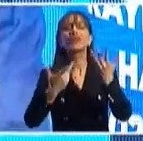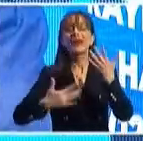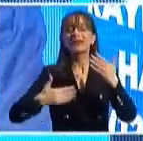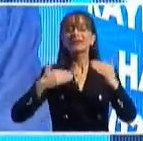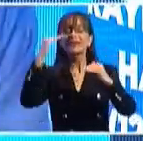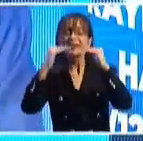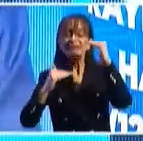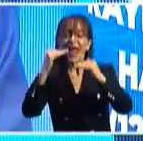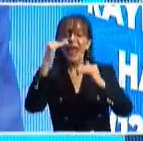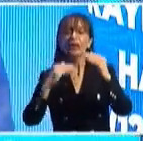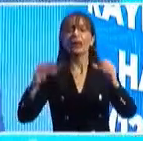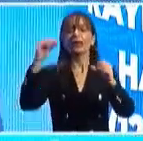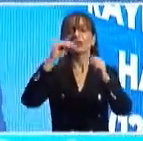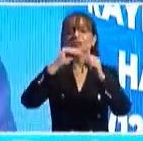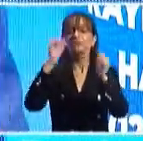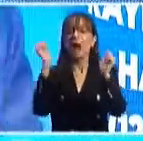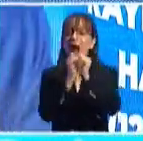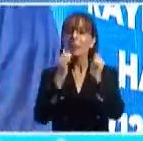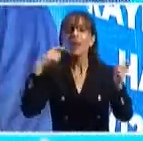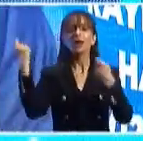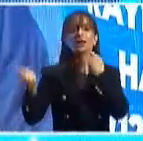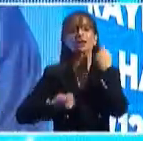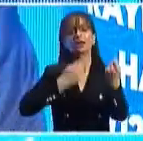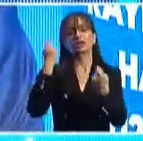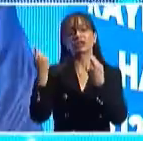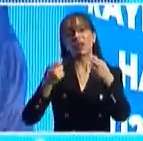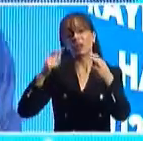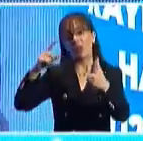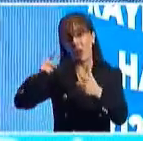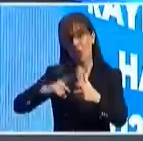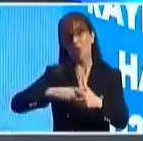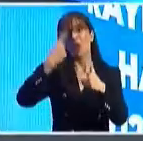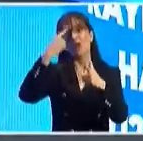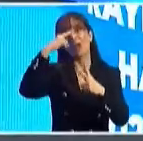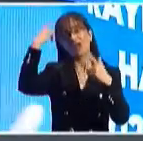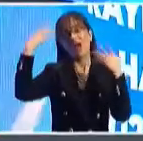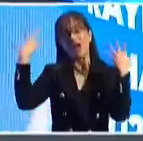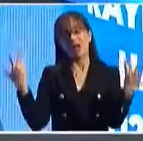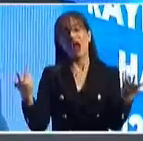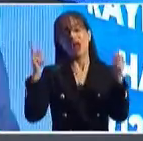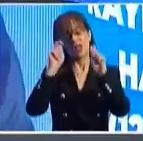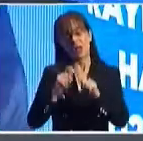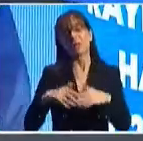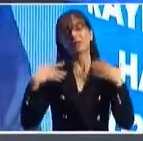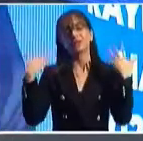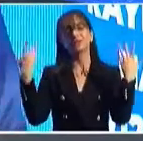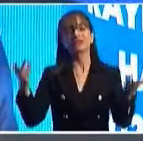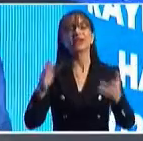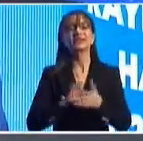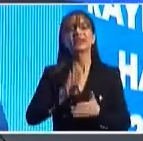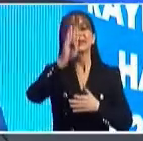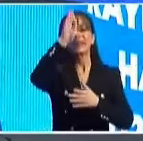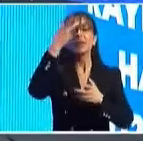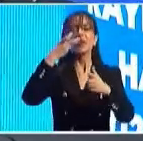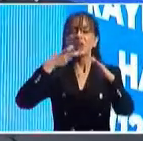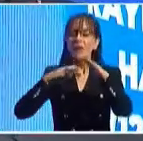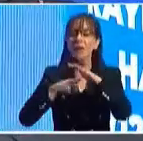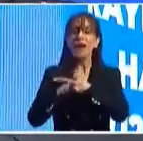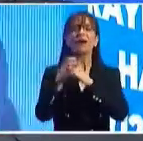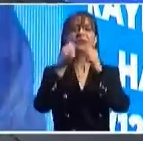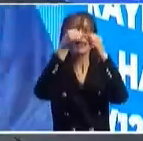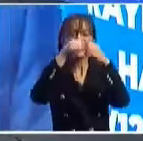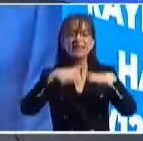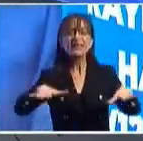içerisinde çalışarak bu projeleri inşallah gerçekleştireceğiz. İstanbul'umuzun raylı sistem ağı